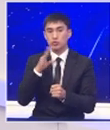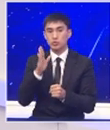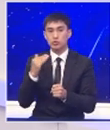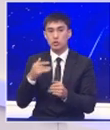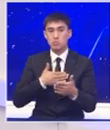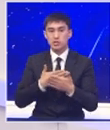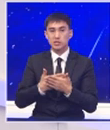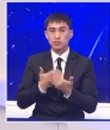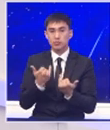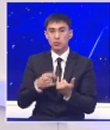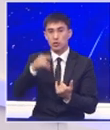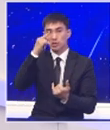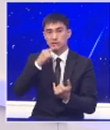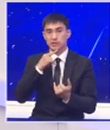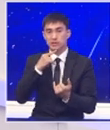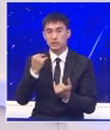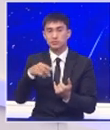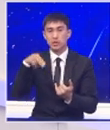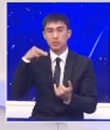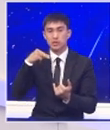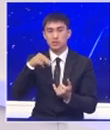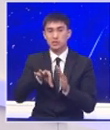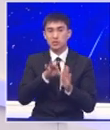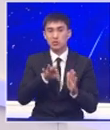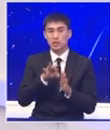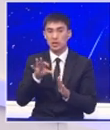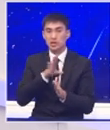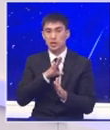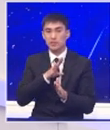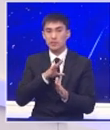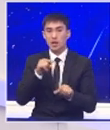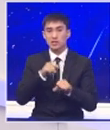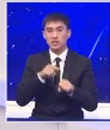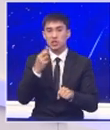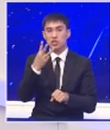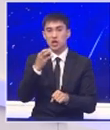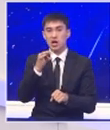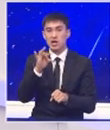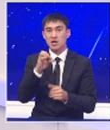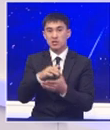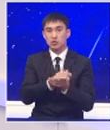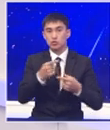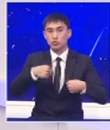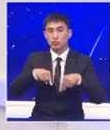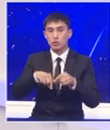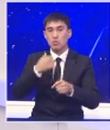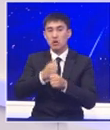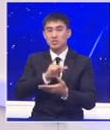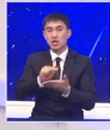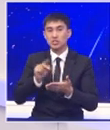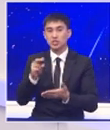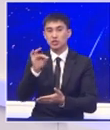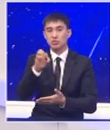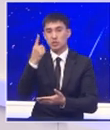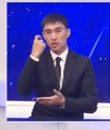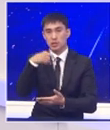берушілер белсенді. Бүгін Қазақстандағы кезектен тыс президент сайлауынан алған әсерін Шанхай ынтымақтастық ұйымының бас хатшысы Чан Мин